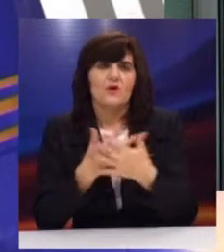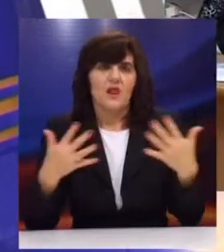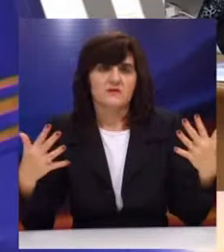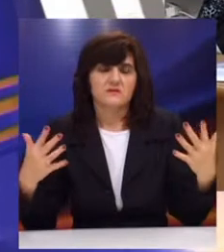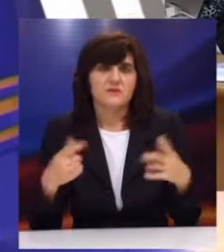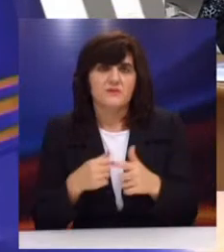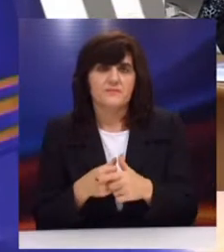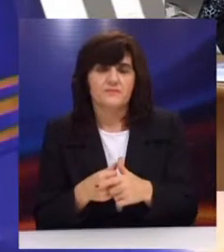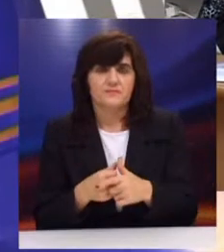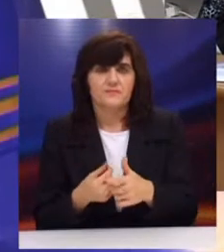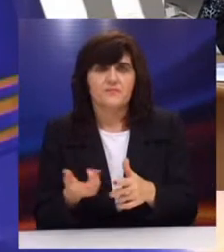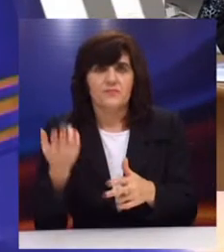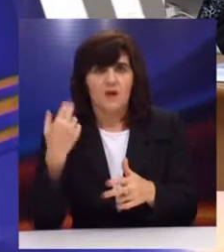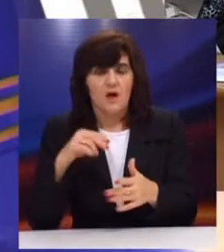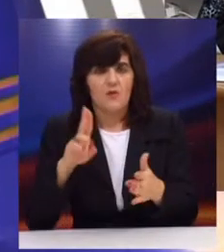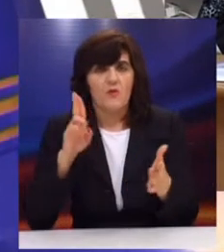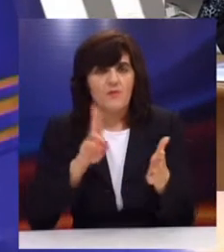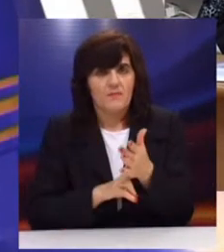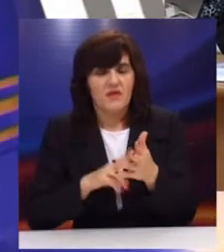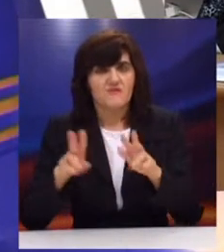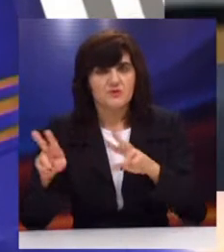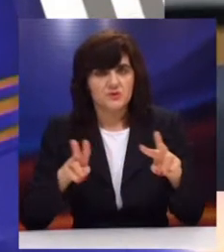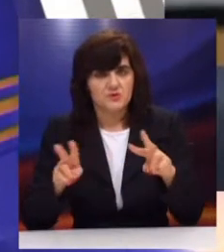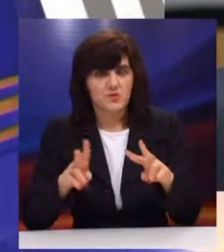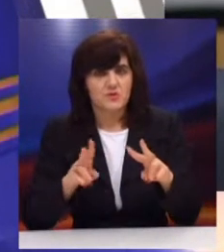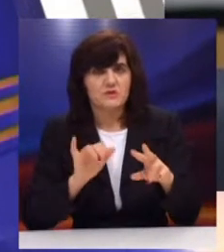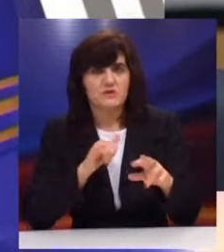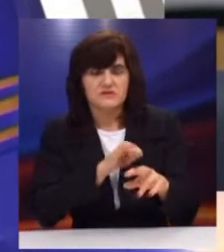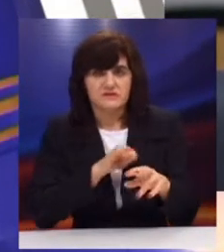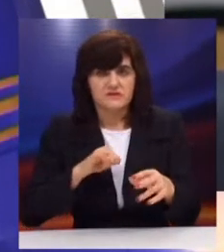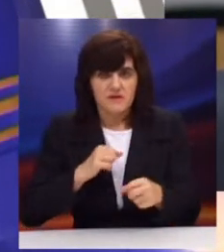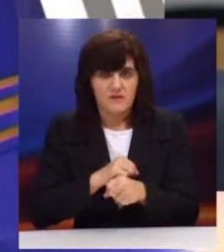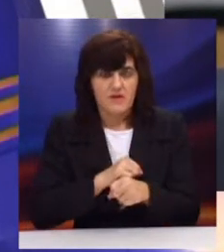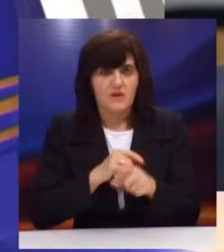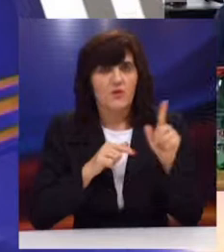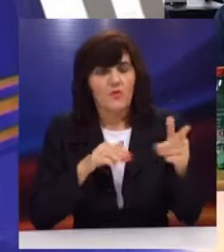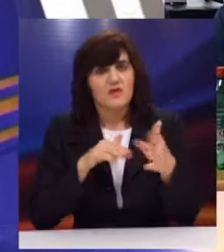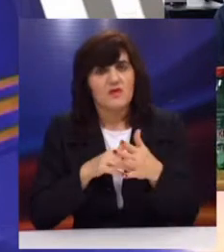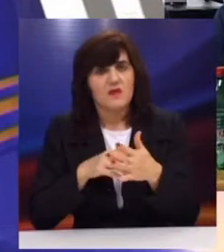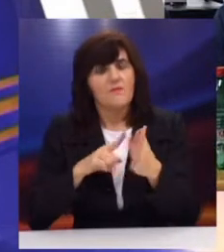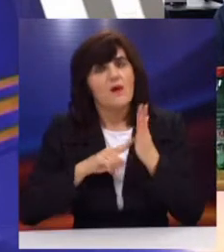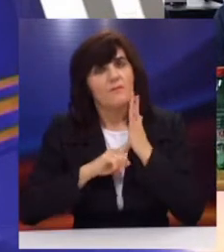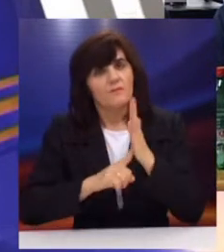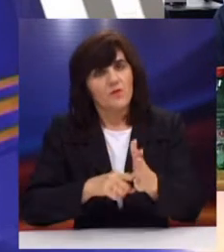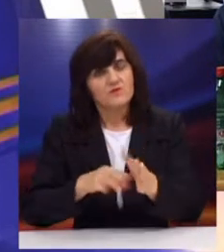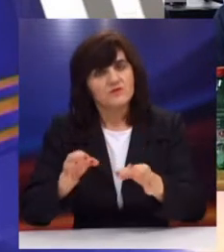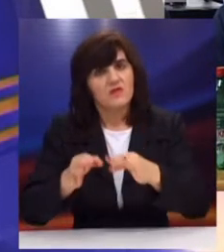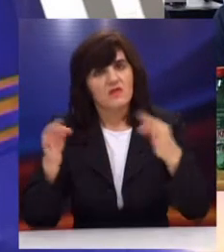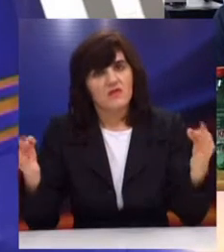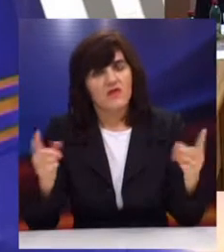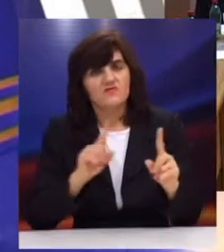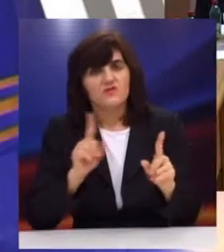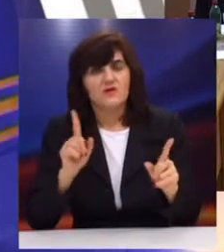granicama zakona. Ako pravosuđe zaista jeste nezavisno, onda je neophodno da pravosuđe to jasno i pokaže